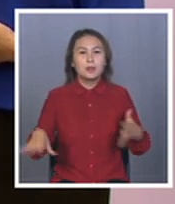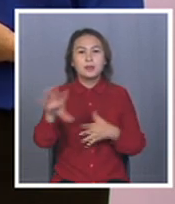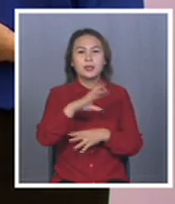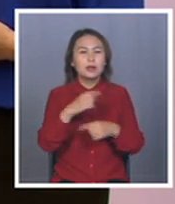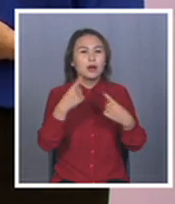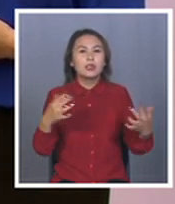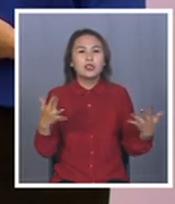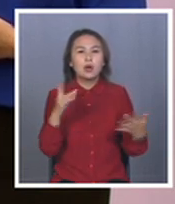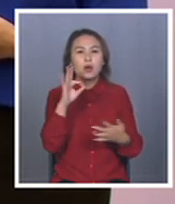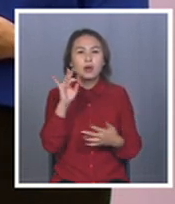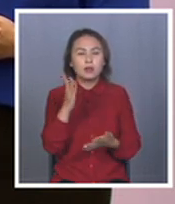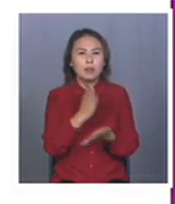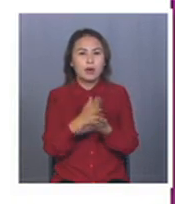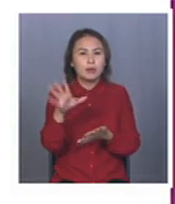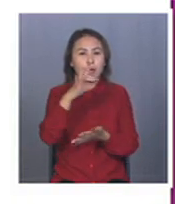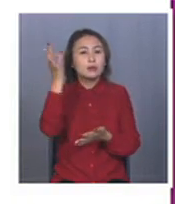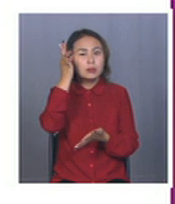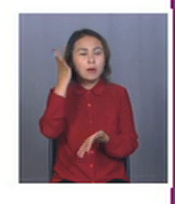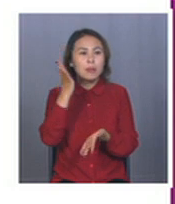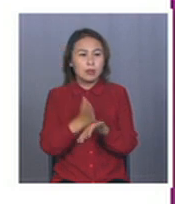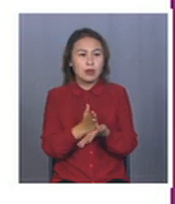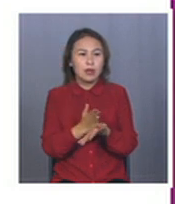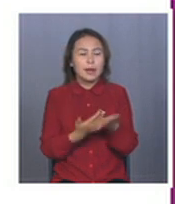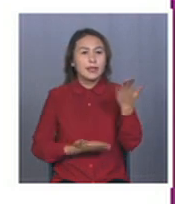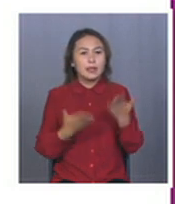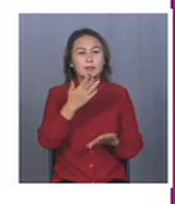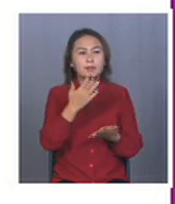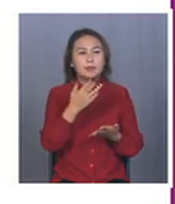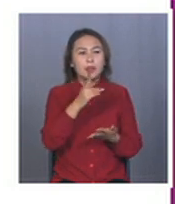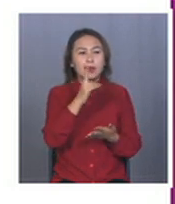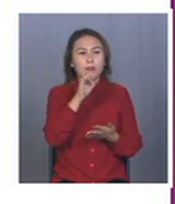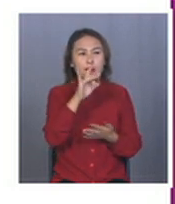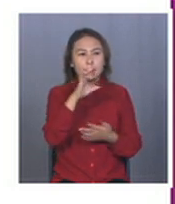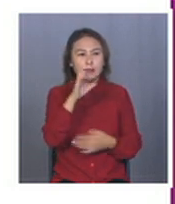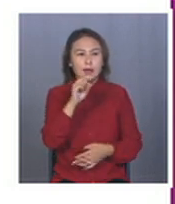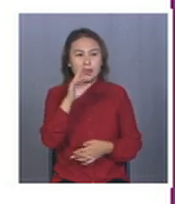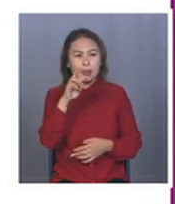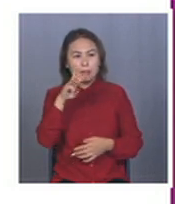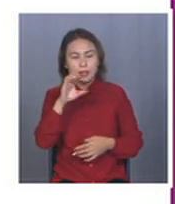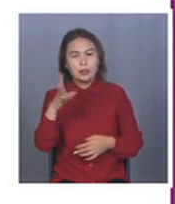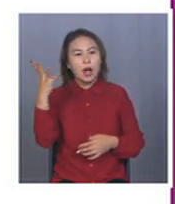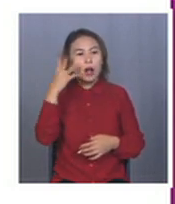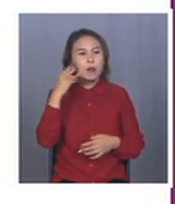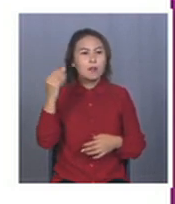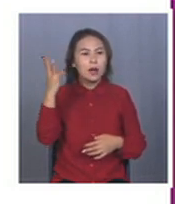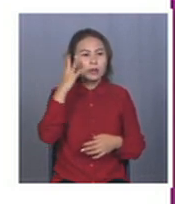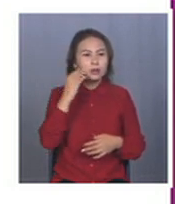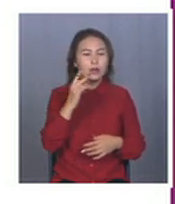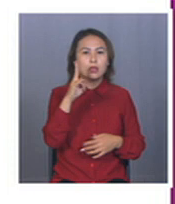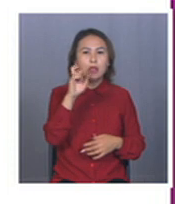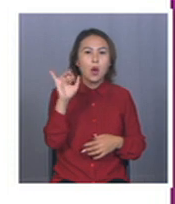қорық бар? Естеріне бар ма? Барса келмес қорығы. Алматы,